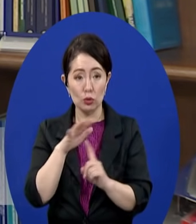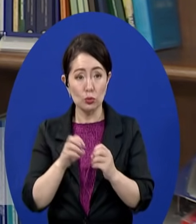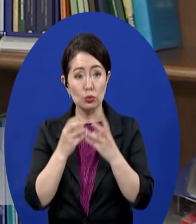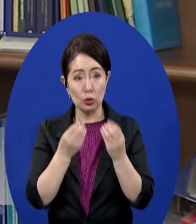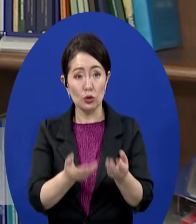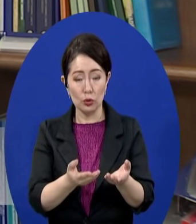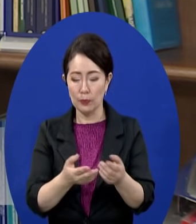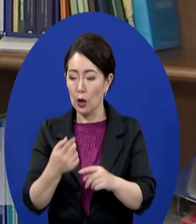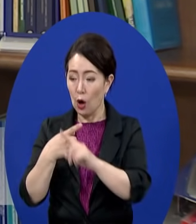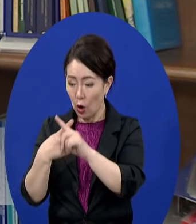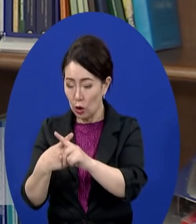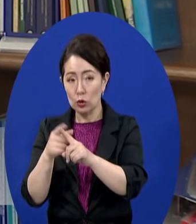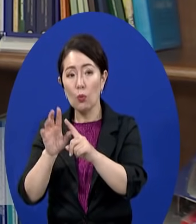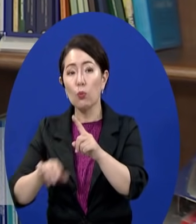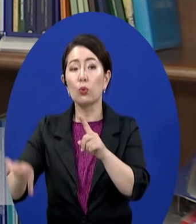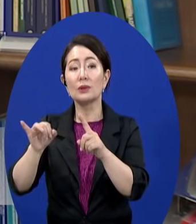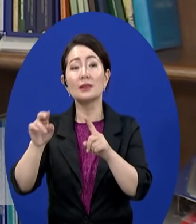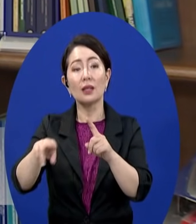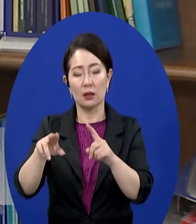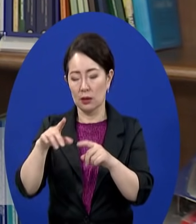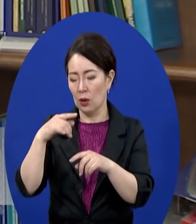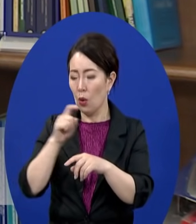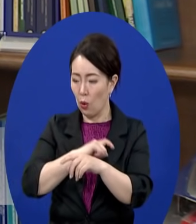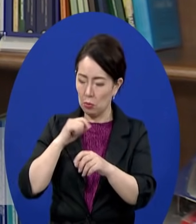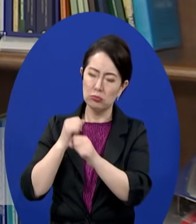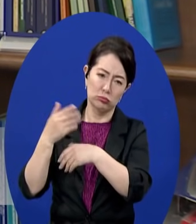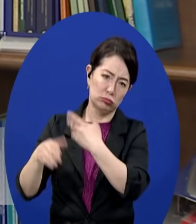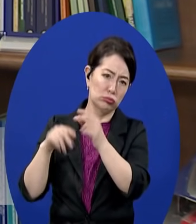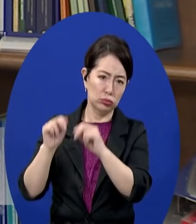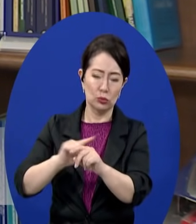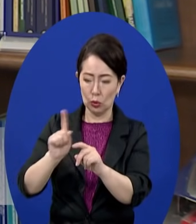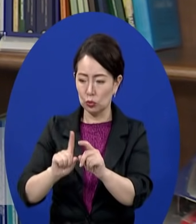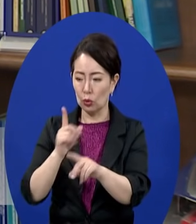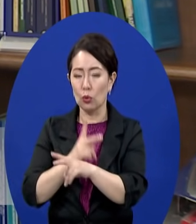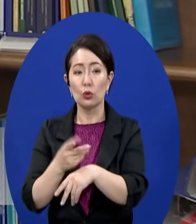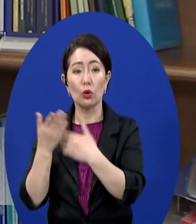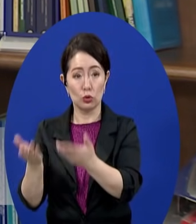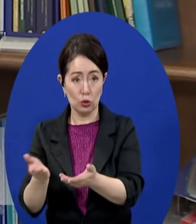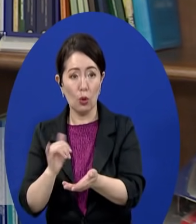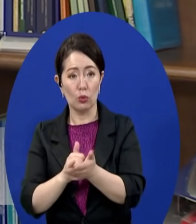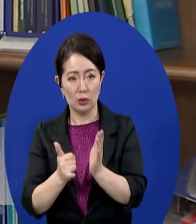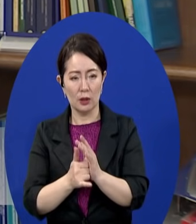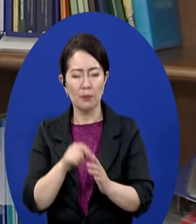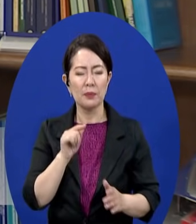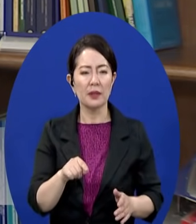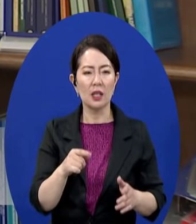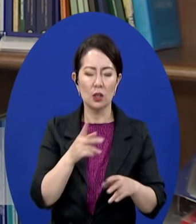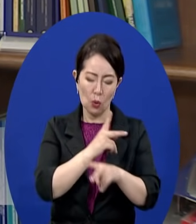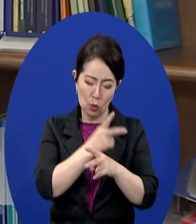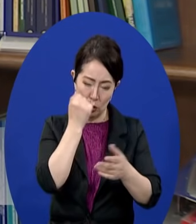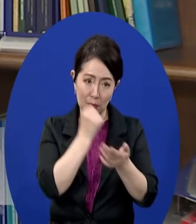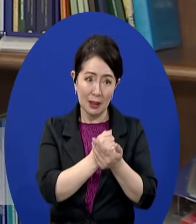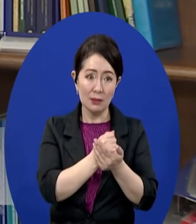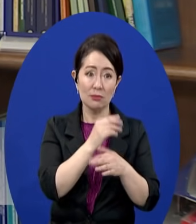хоригдсноос бусад үйл ажиллагааг хувийн хөшлийн хийх энэ концепцийг барьж энэ зөвшөөрлийн хуулийг үндсэндээ өргөн бэрчээд байгаа гэсэн үг. Тэгэхээр энэ хууль